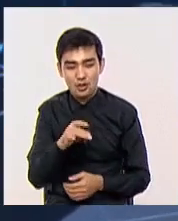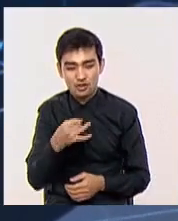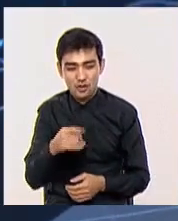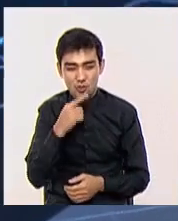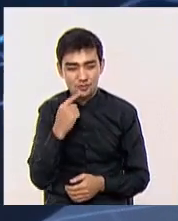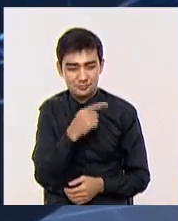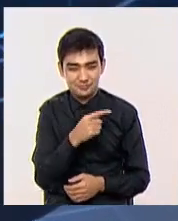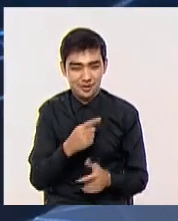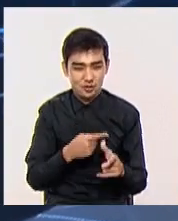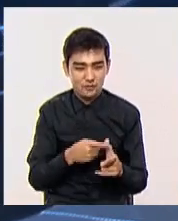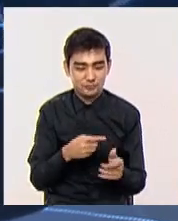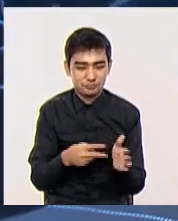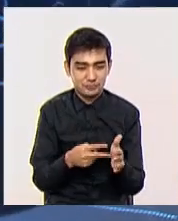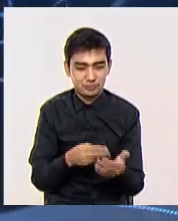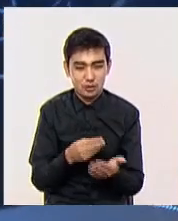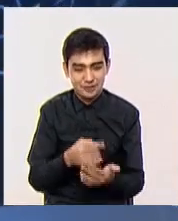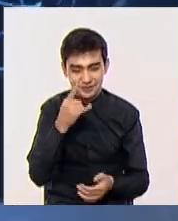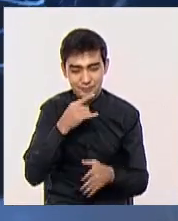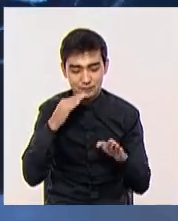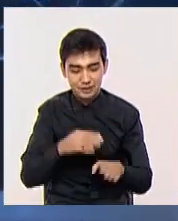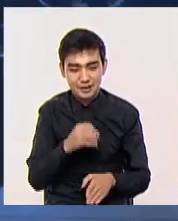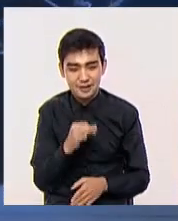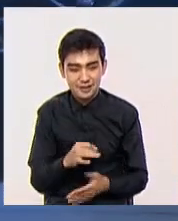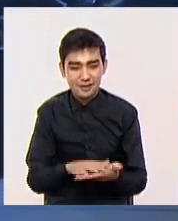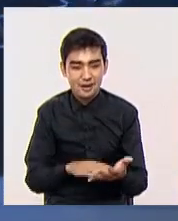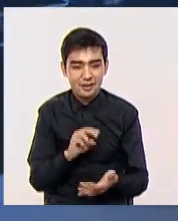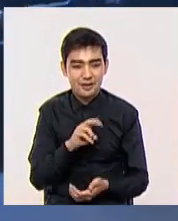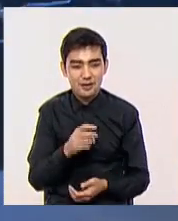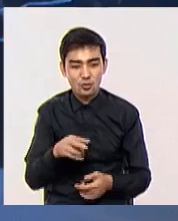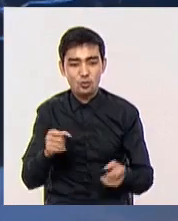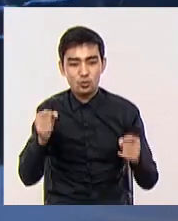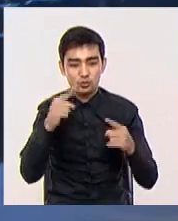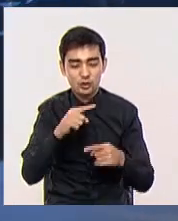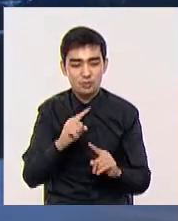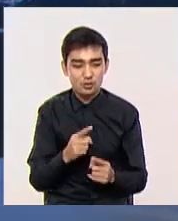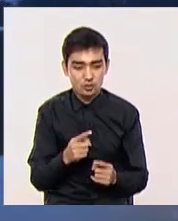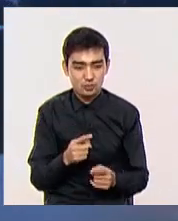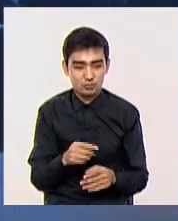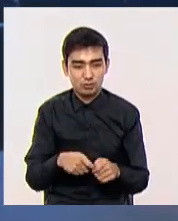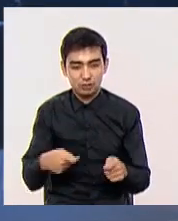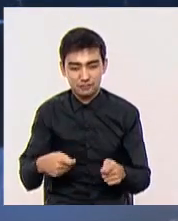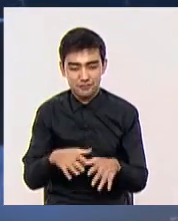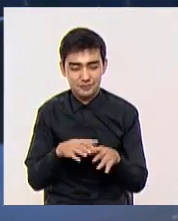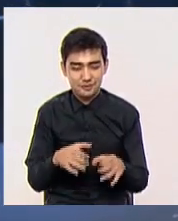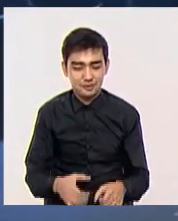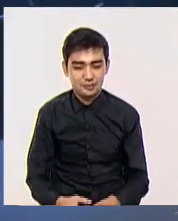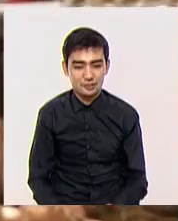России. Повысил спрос на отечественный продукт. Далее Насипова узнавала, почему медлят власти.